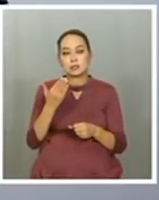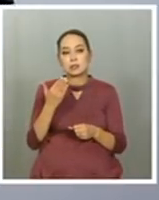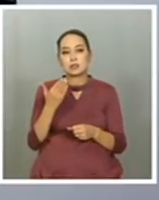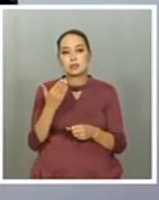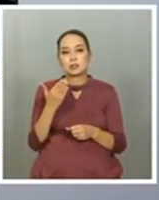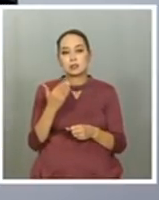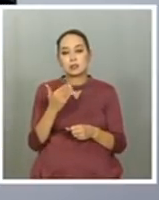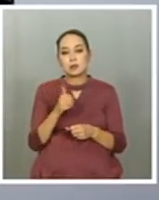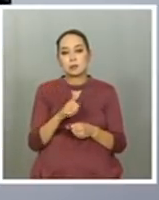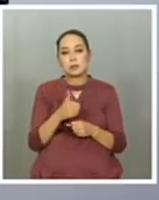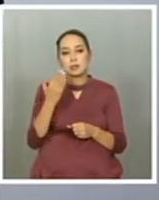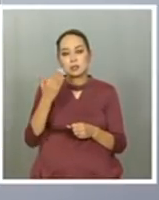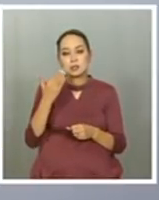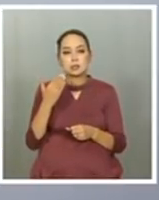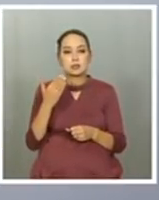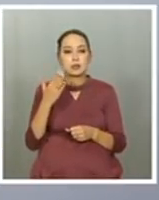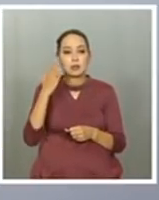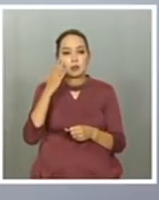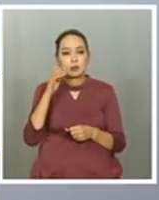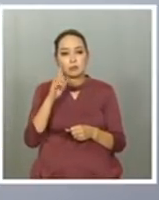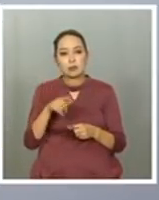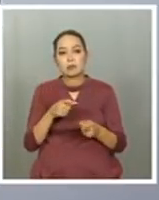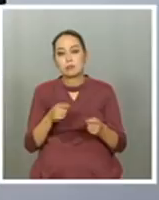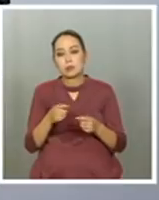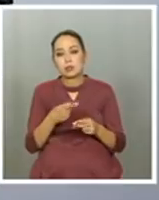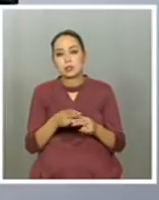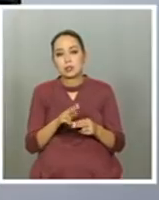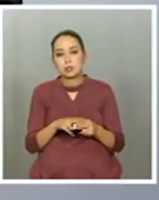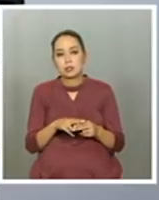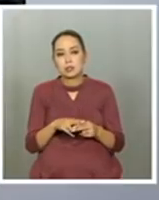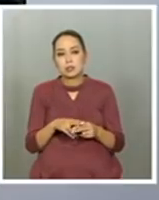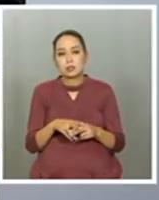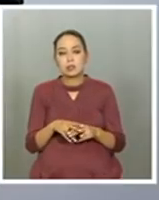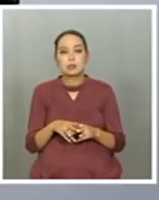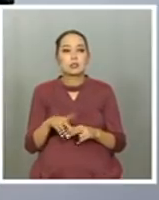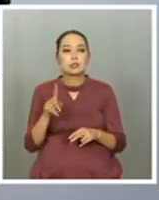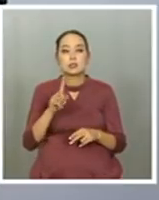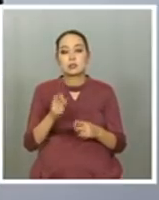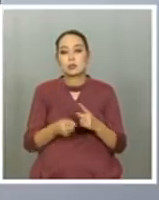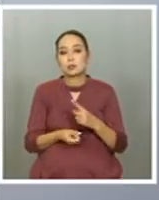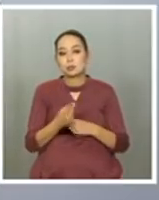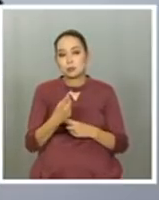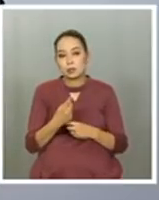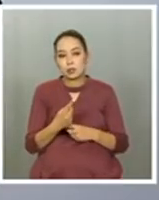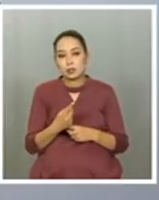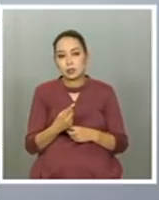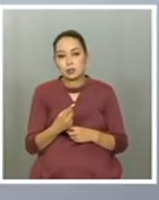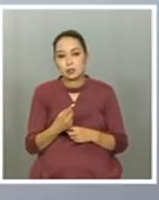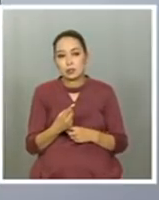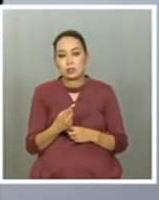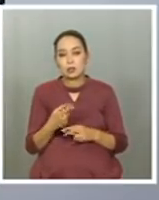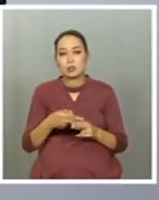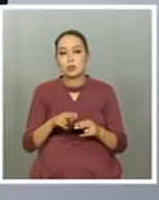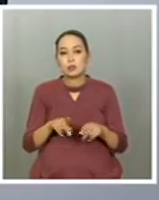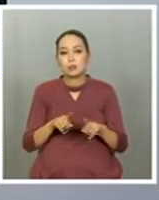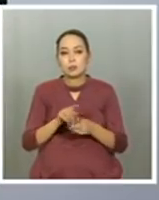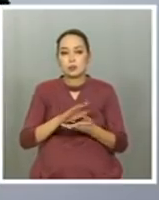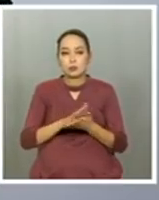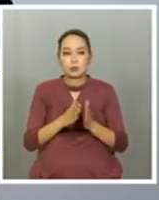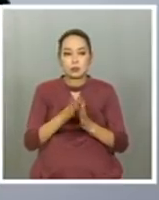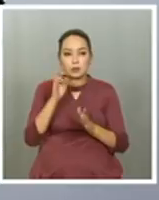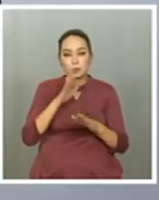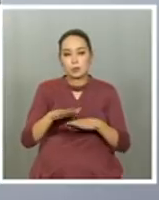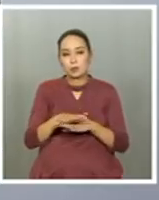бәсекеге қабілеттілікке келетін болсақ, бәсекеге қабілеттілік неден туындайды? Көп жағдайларда мемлекет